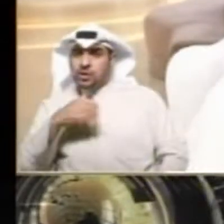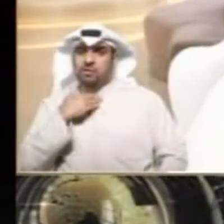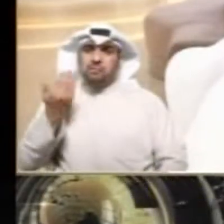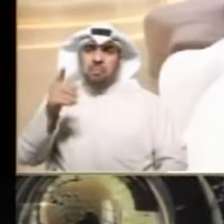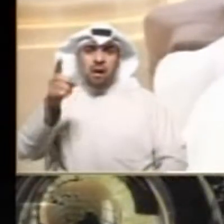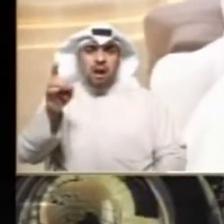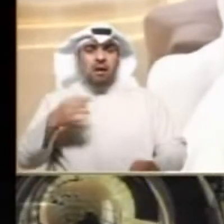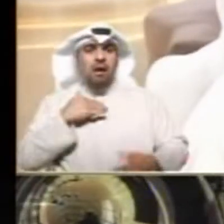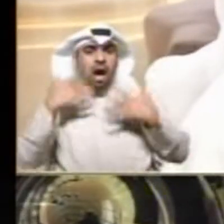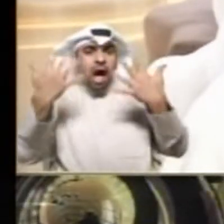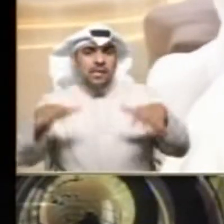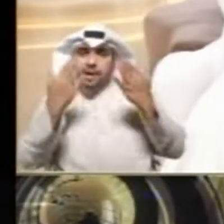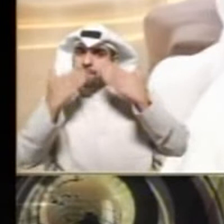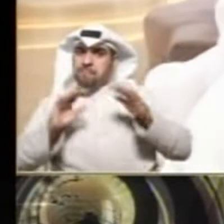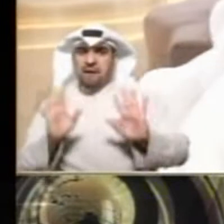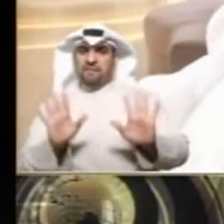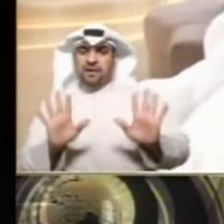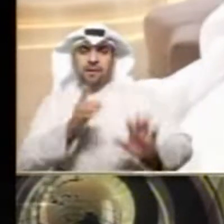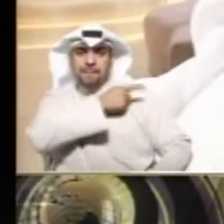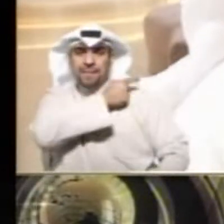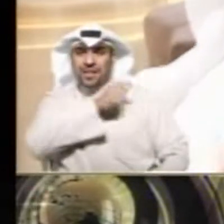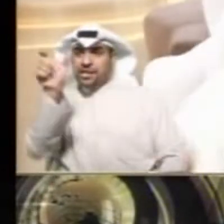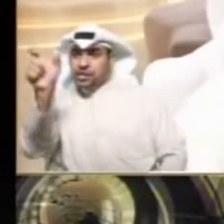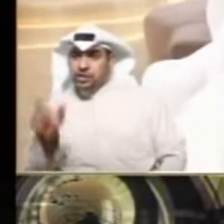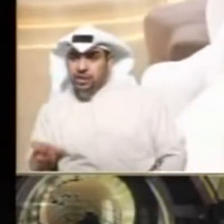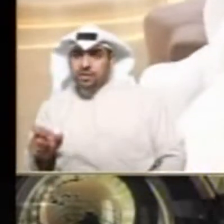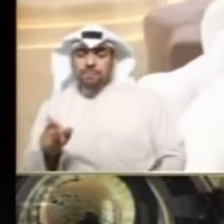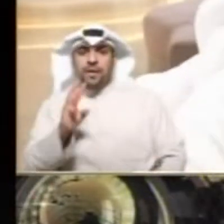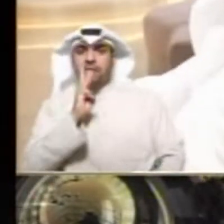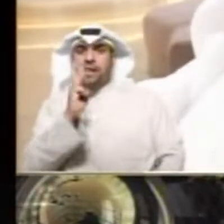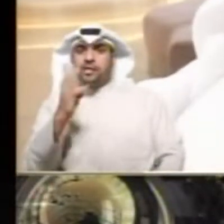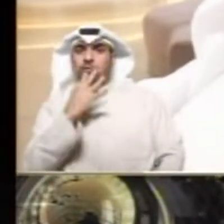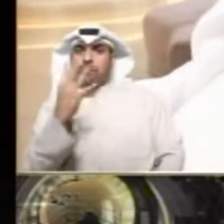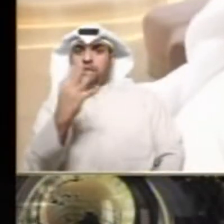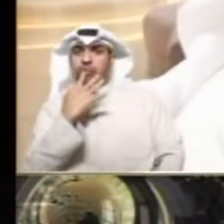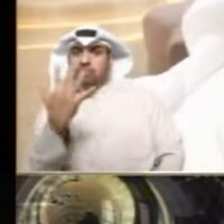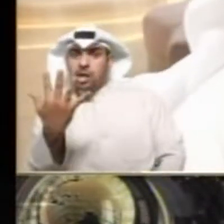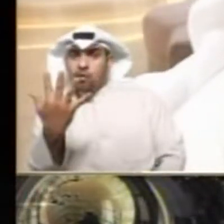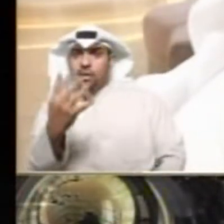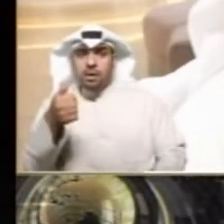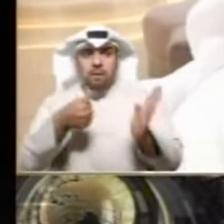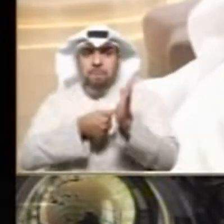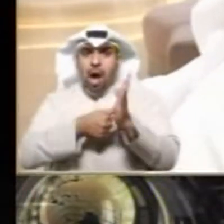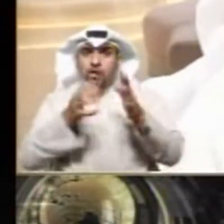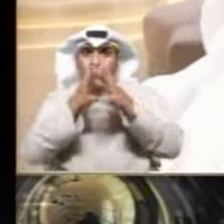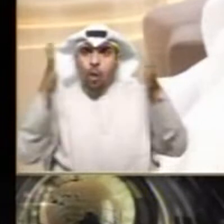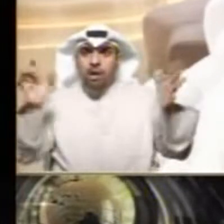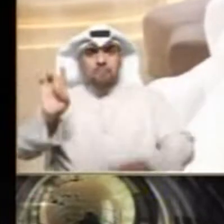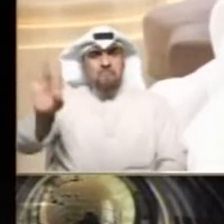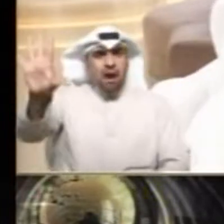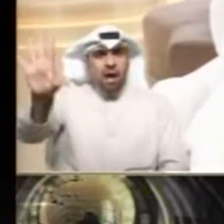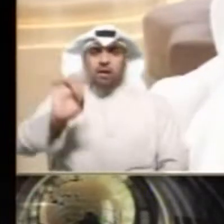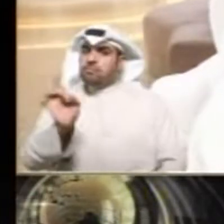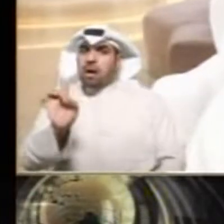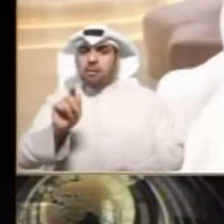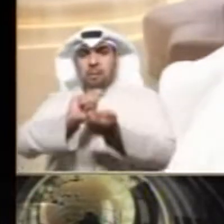واحد يقعد له كم سنة وبعدين يقول الله شكرا ما نبيك، لأن إحنا راتبك صار عالي وما نحتاجك، نجيب لنا واحد أقل